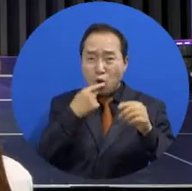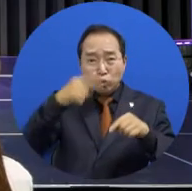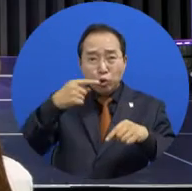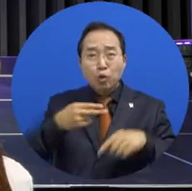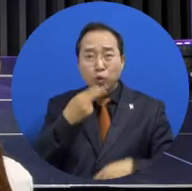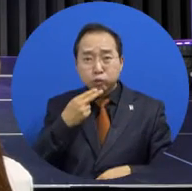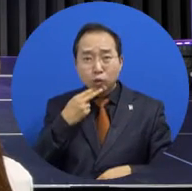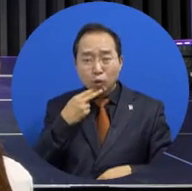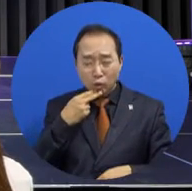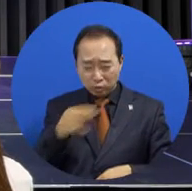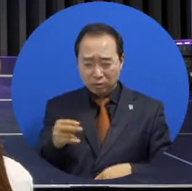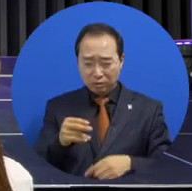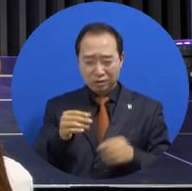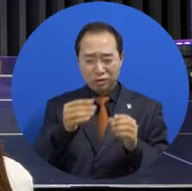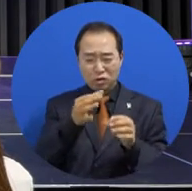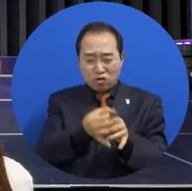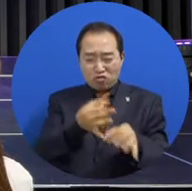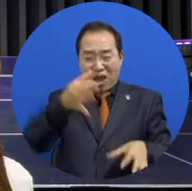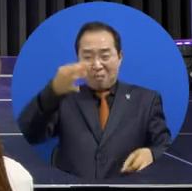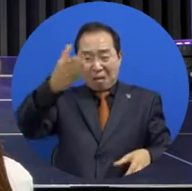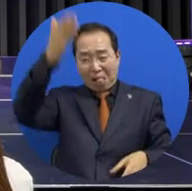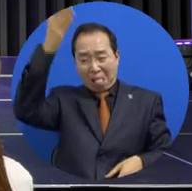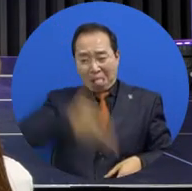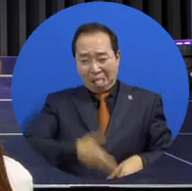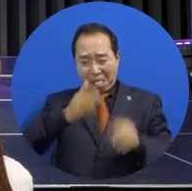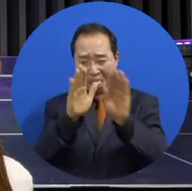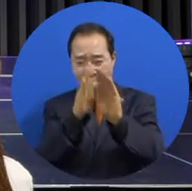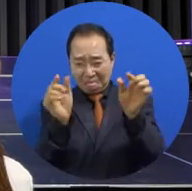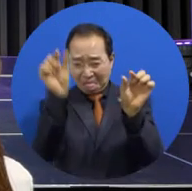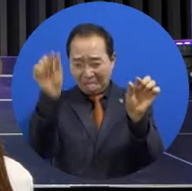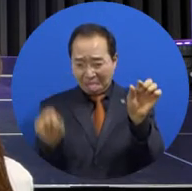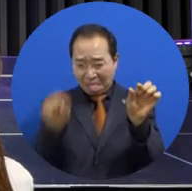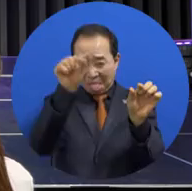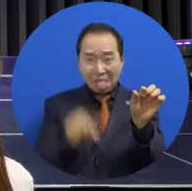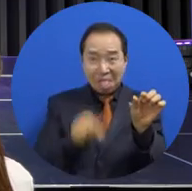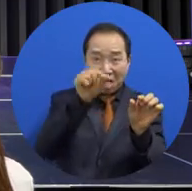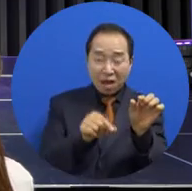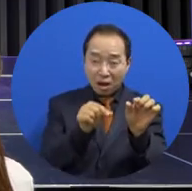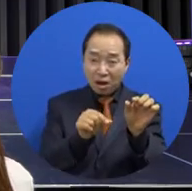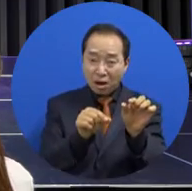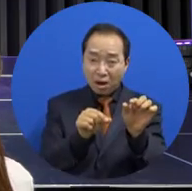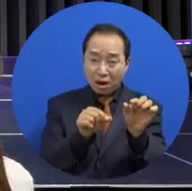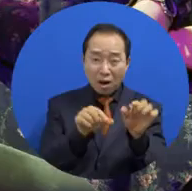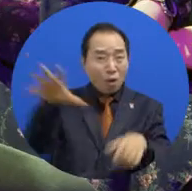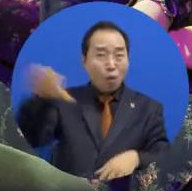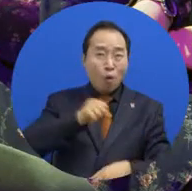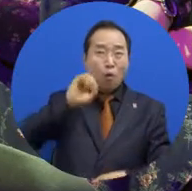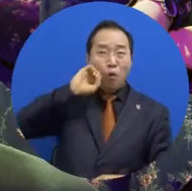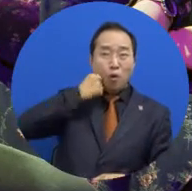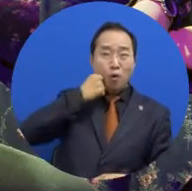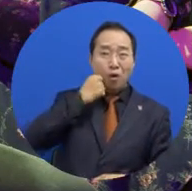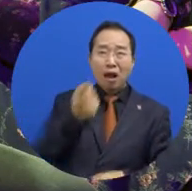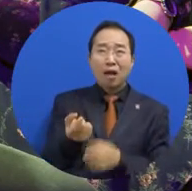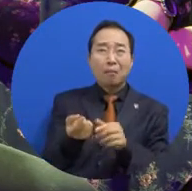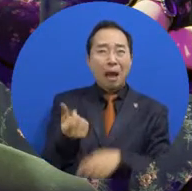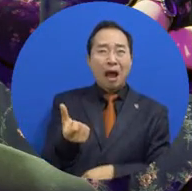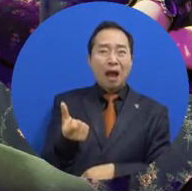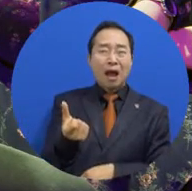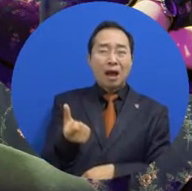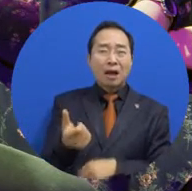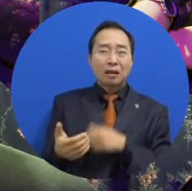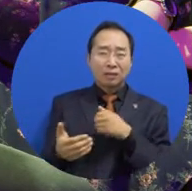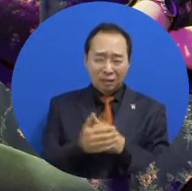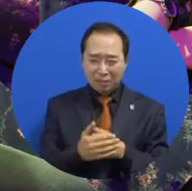죽간 같은 데 쓰고 뭐 양피지 뭐 이런 그래서 그걸 구할 수조차가 없어요. 이게 이제